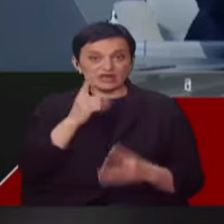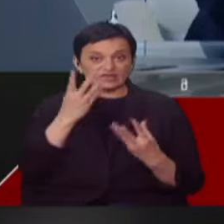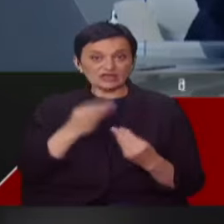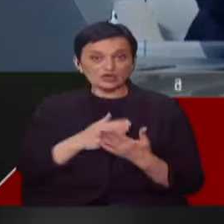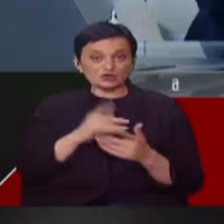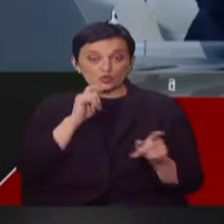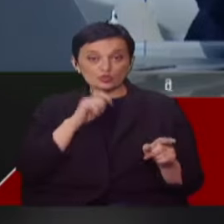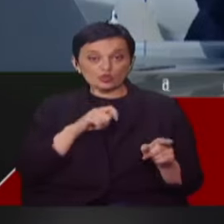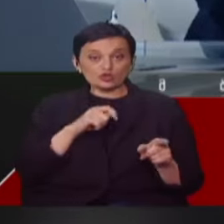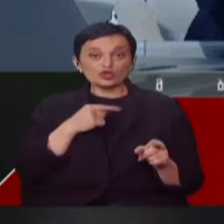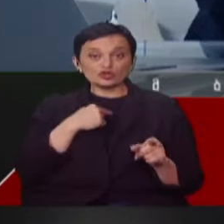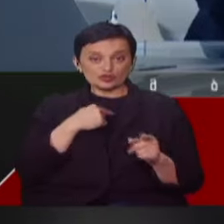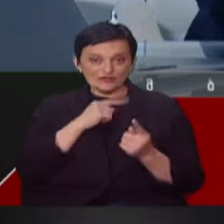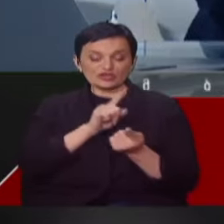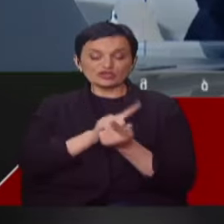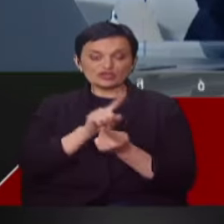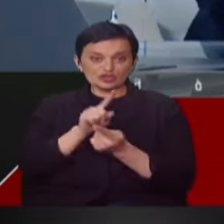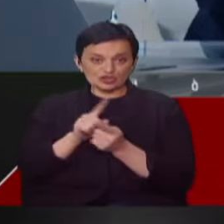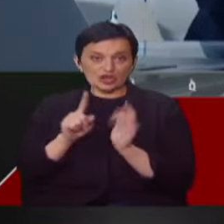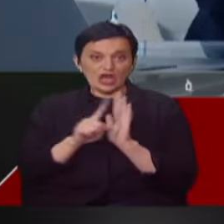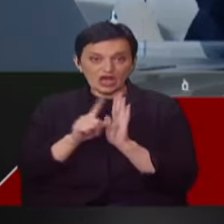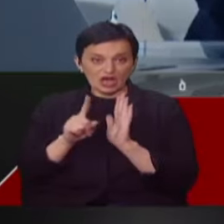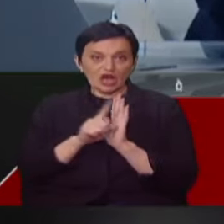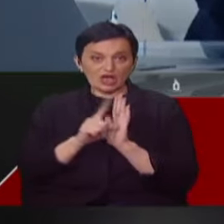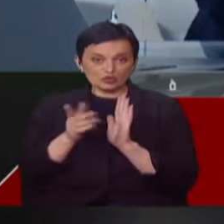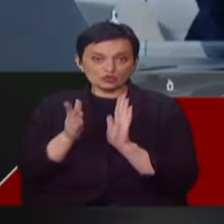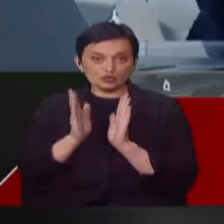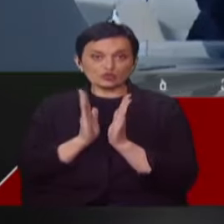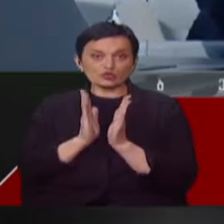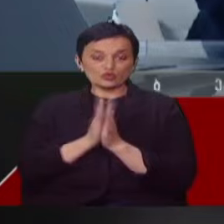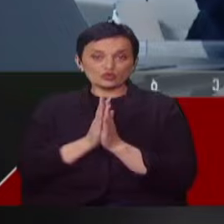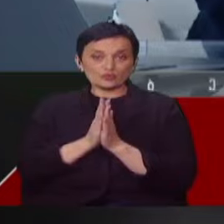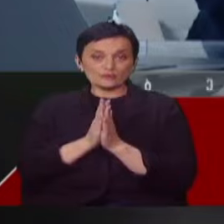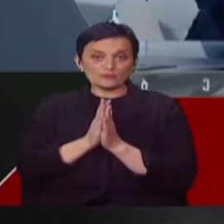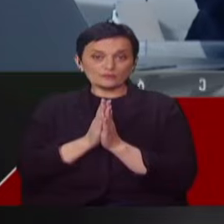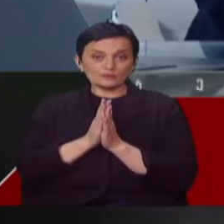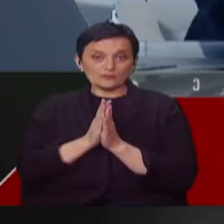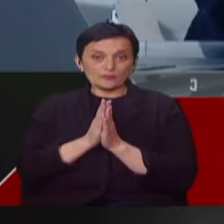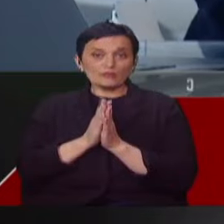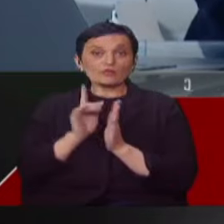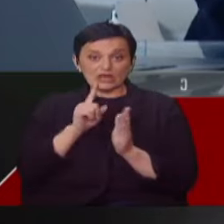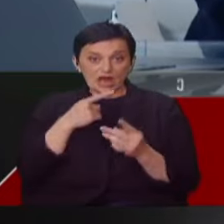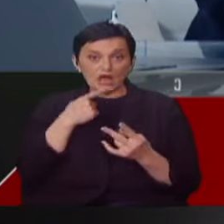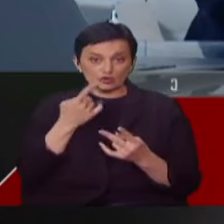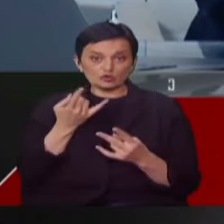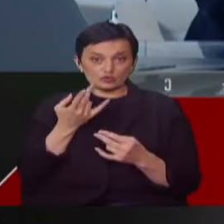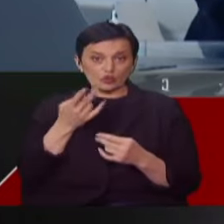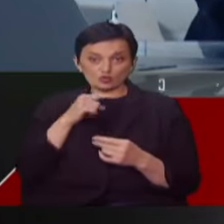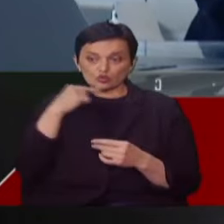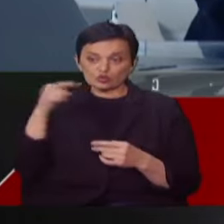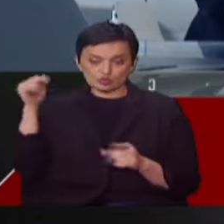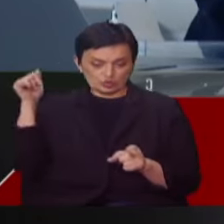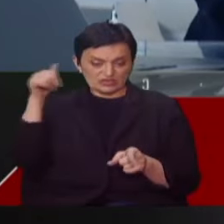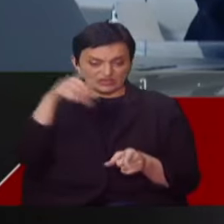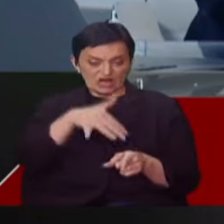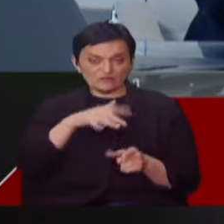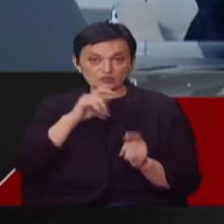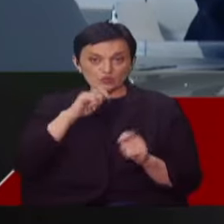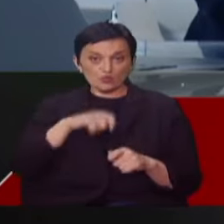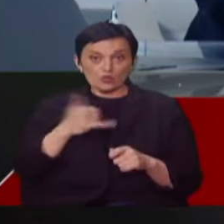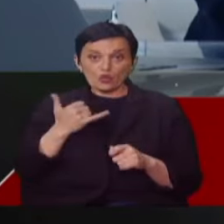უკრაინა? დავდივართ ჩვენ შეხვედრებზე და უკრაინელები იხვეწებიან, რომ თახ რა თქმა უნდა თავს დაესხა რუსეთი, მაგრამ უკრაინა